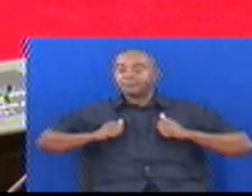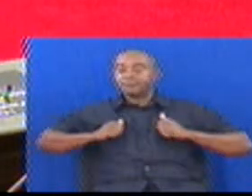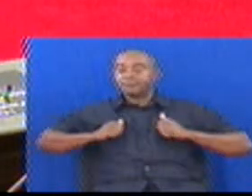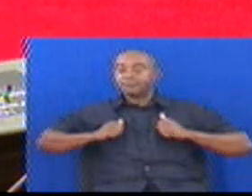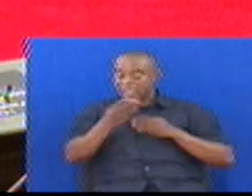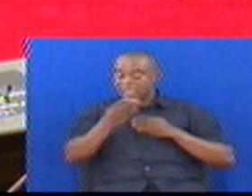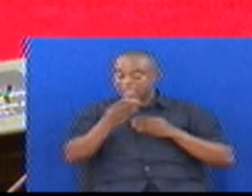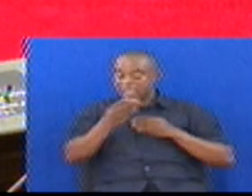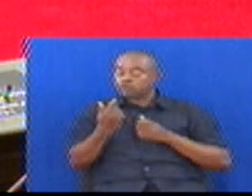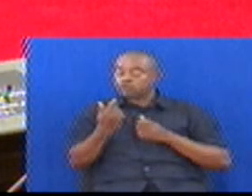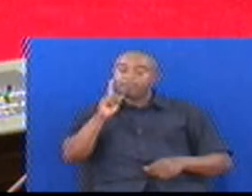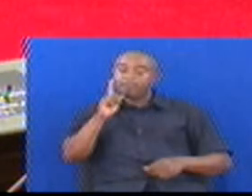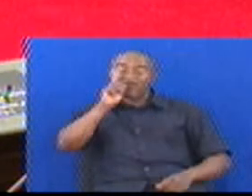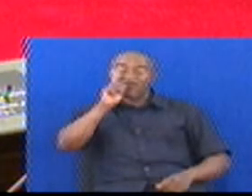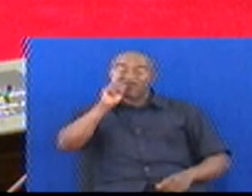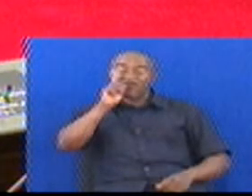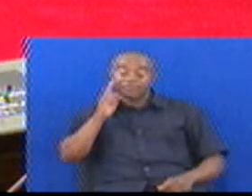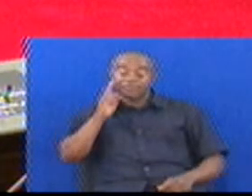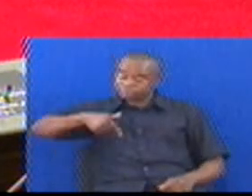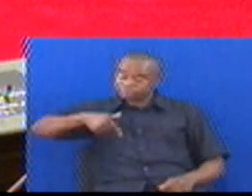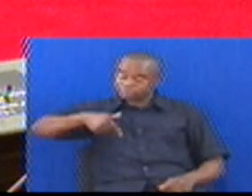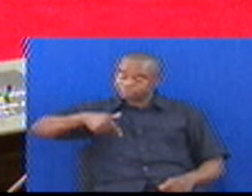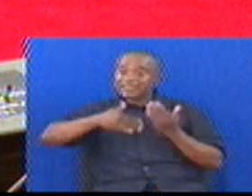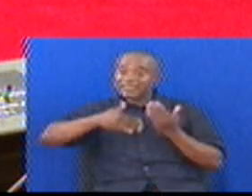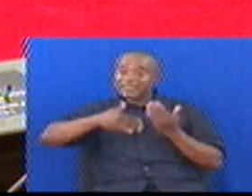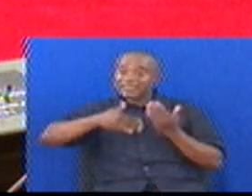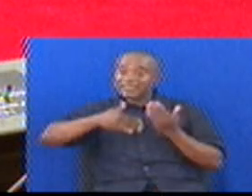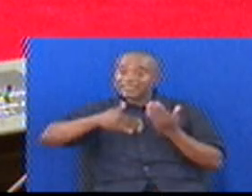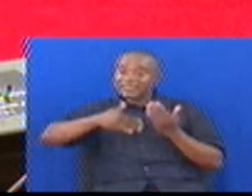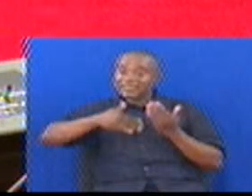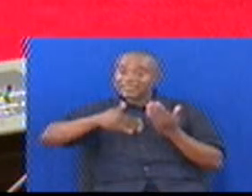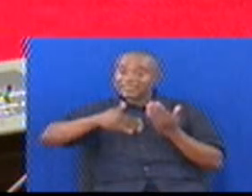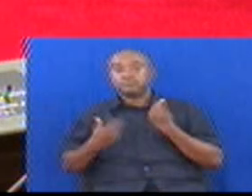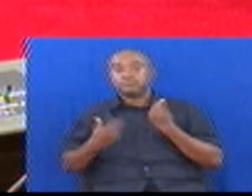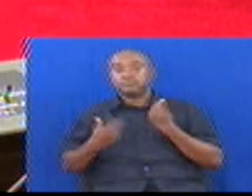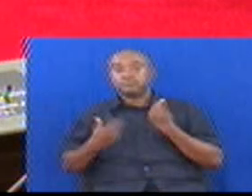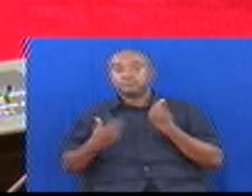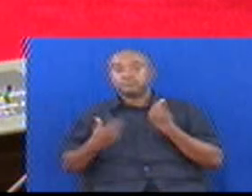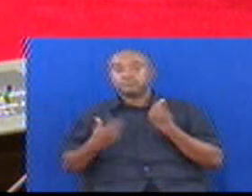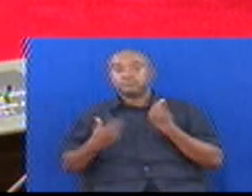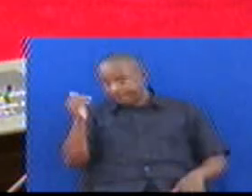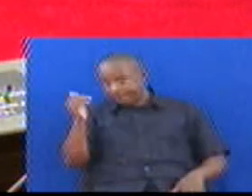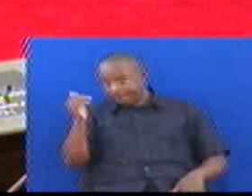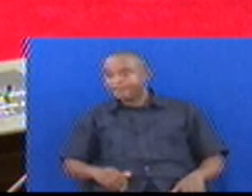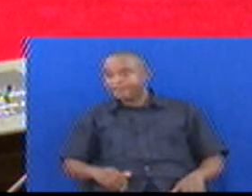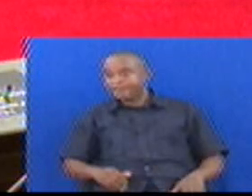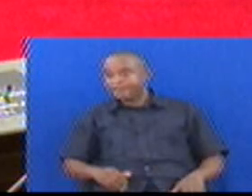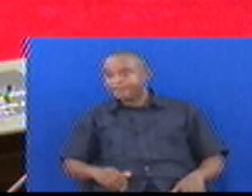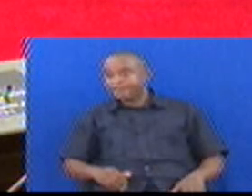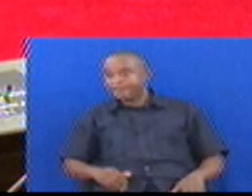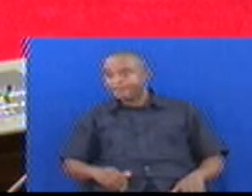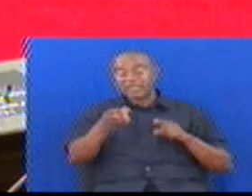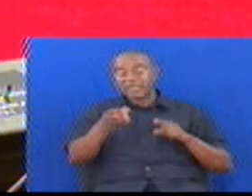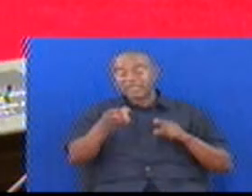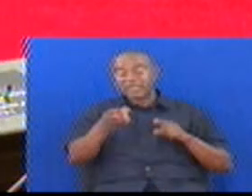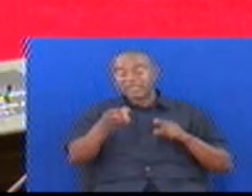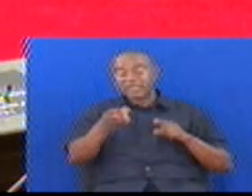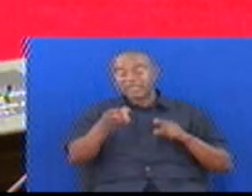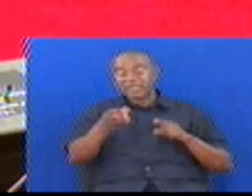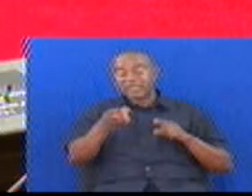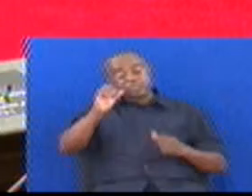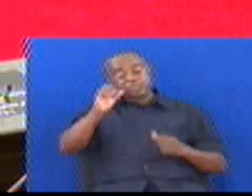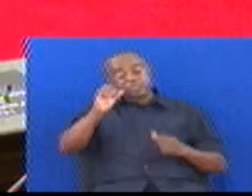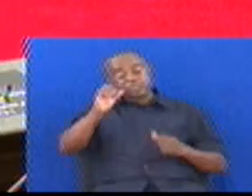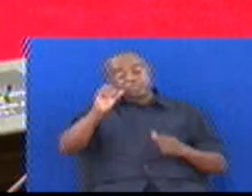zinazozalisha mafuta ndizo zinatabiriwa kuwa zitaathirika zaidi. Katika kukabiliana na janga hili,